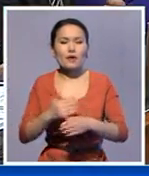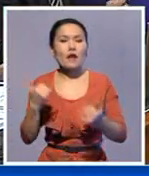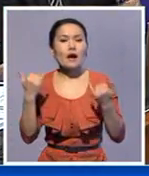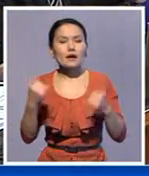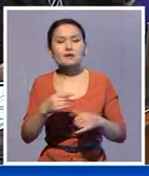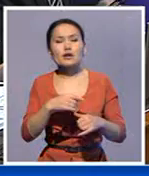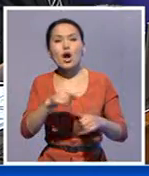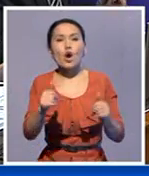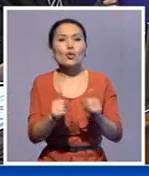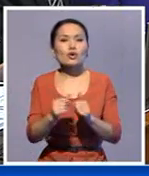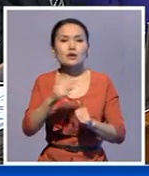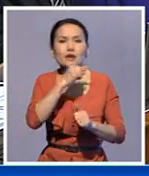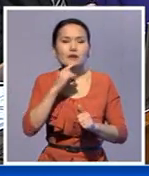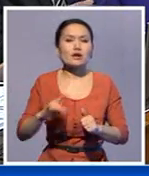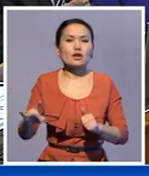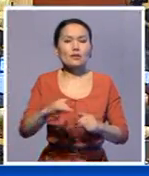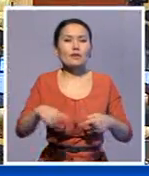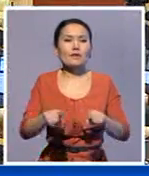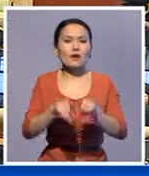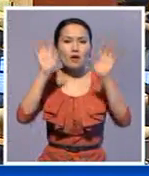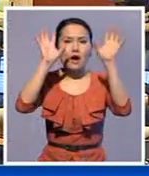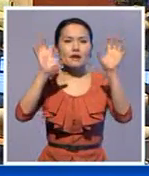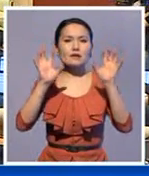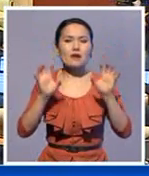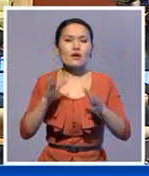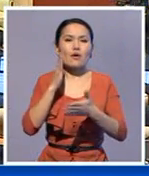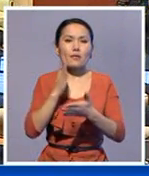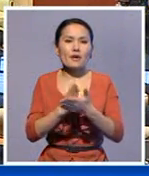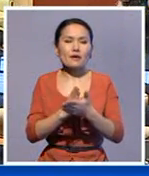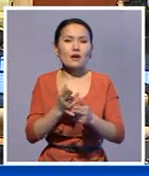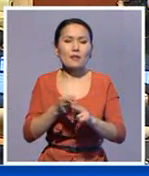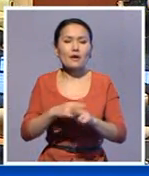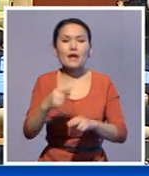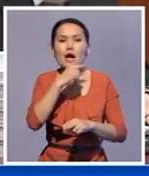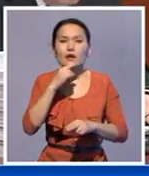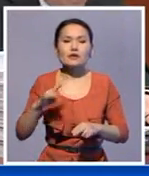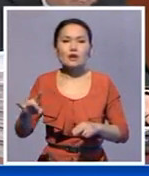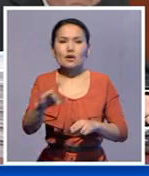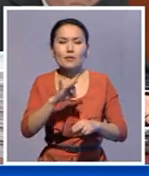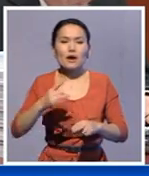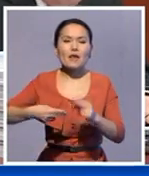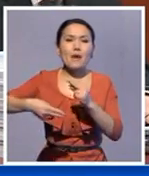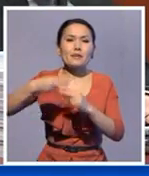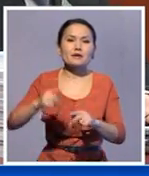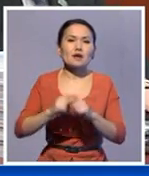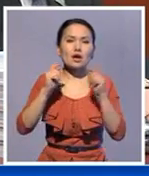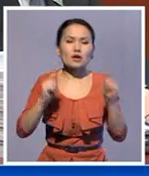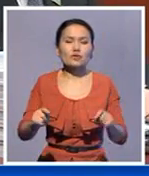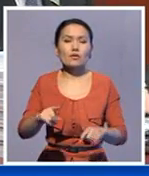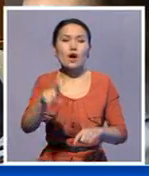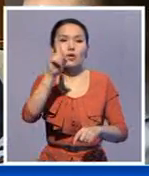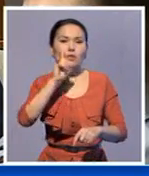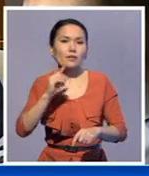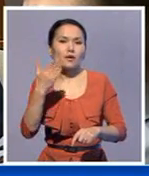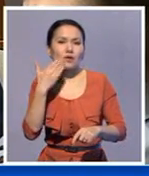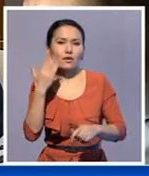де қабылданған. Кеден одағы аясында біздің азаматтарымызға сол елге барып бизнес ашқан әлдеқайда тиімді. Сол себепті мұны кейінге қалдырмай, дәл